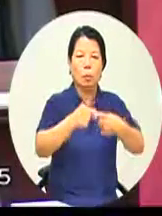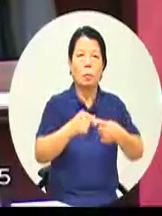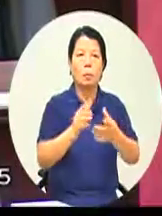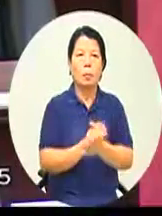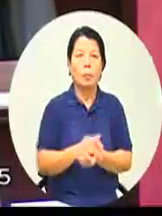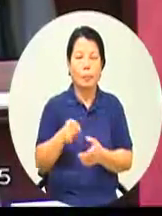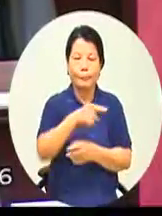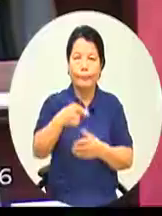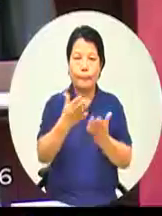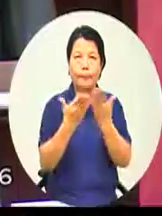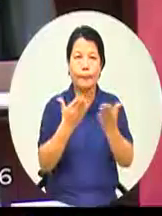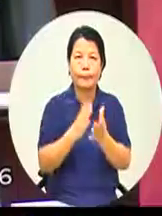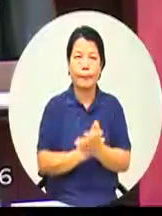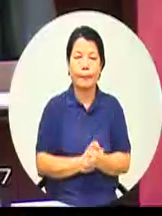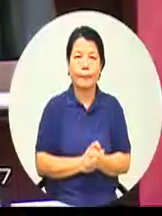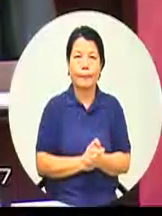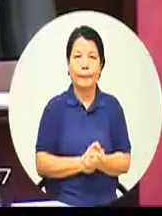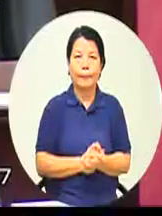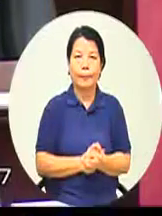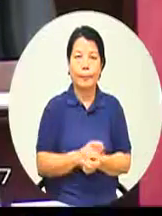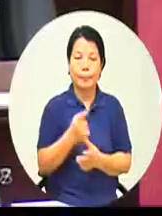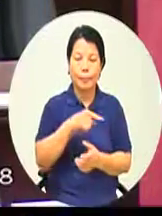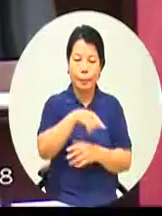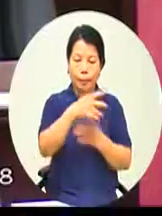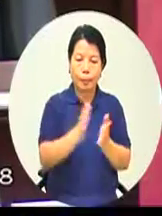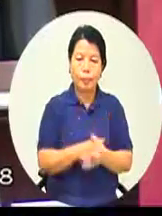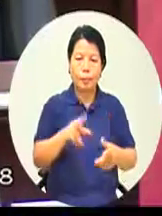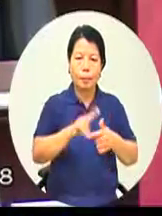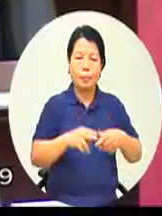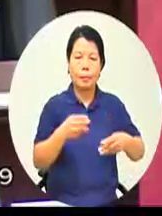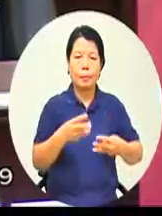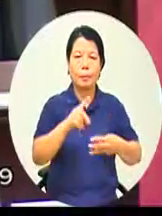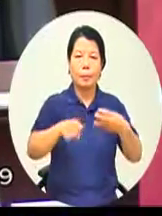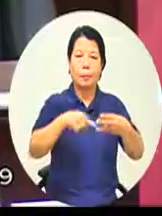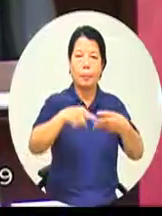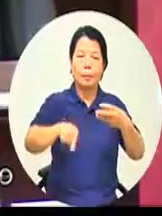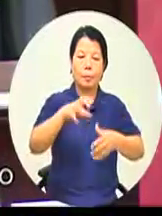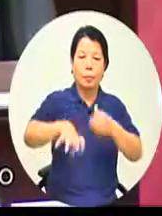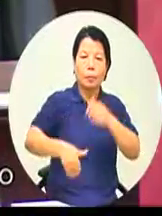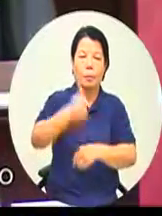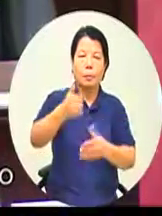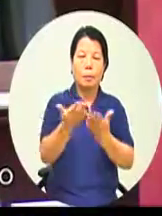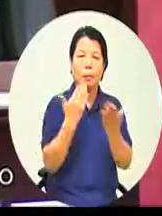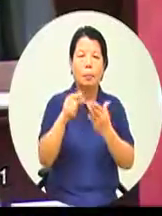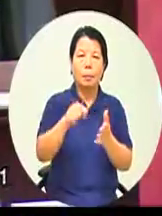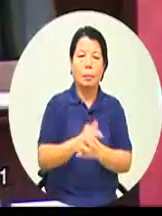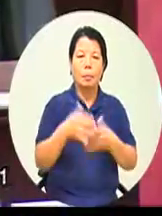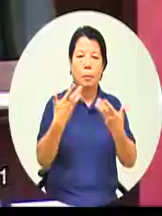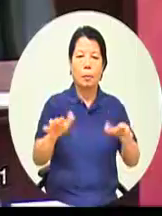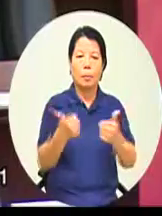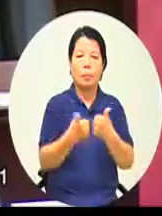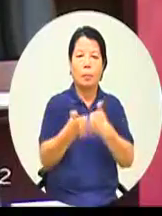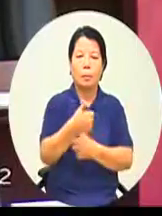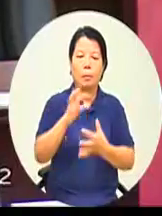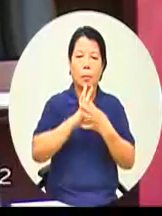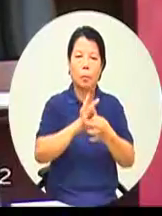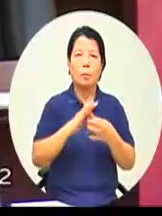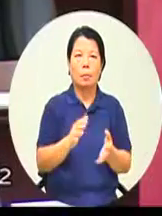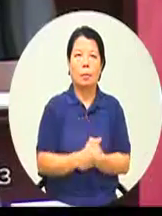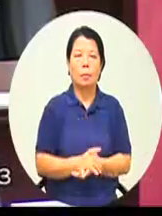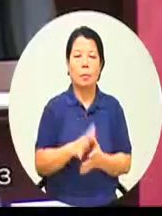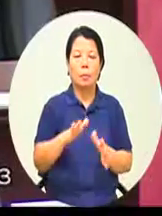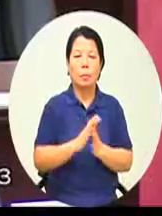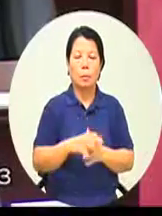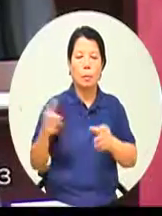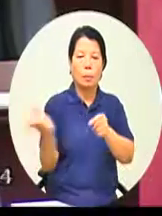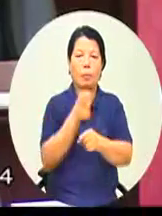大家都很清楚，我相信我们范局长应该也很清楚，大家应该蛮多议员都非常关心有关我们台